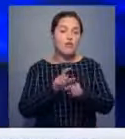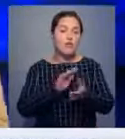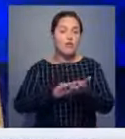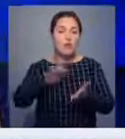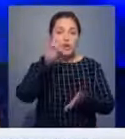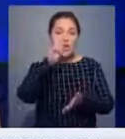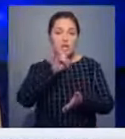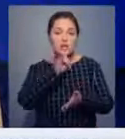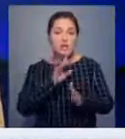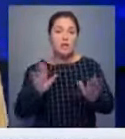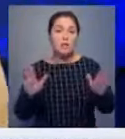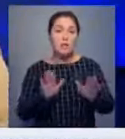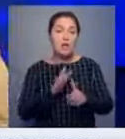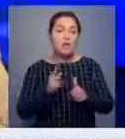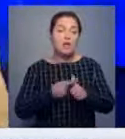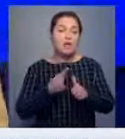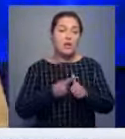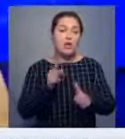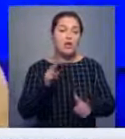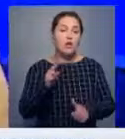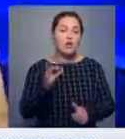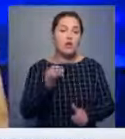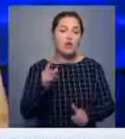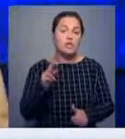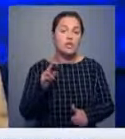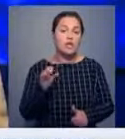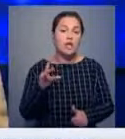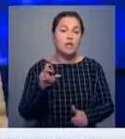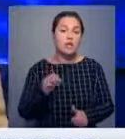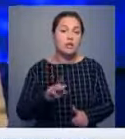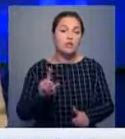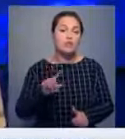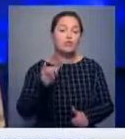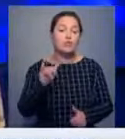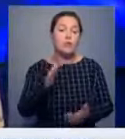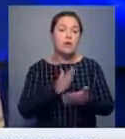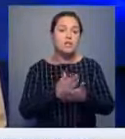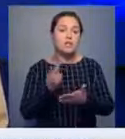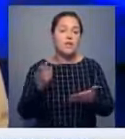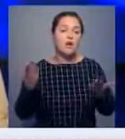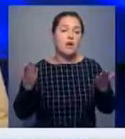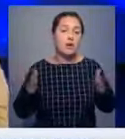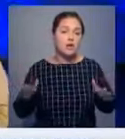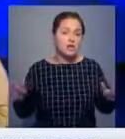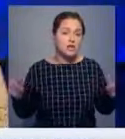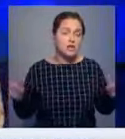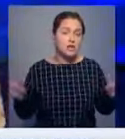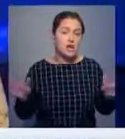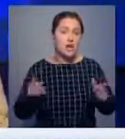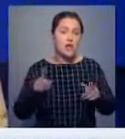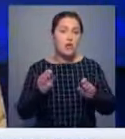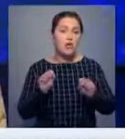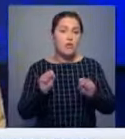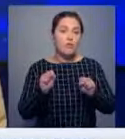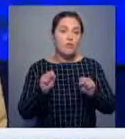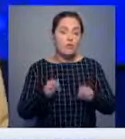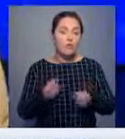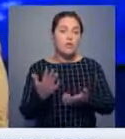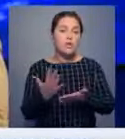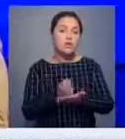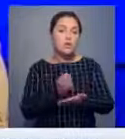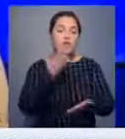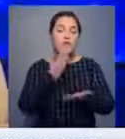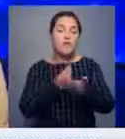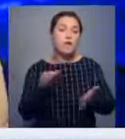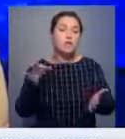И эта песня называется «Постканат». Она про то, что у тебя есть два крыла, благодаря которым ты можешь достичь своей